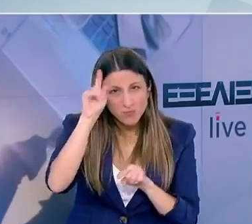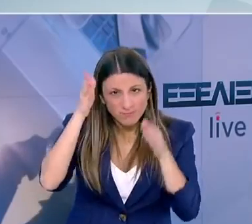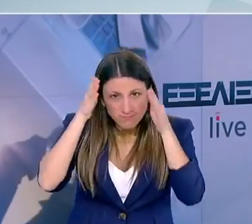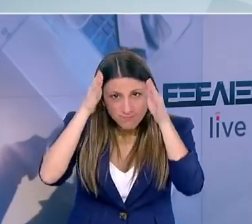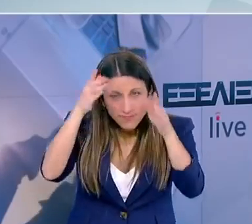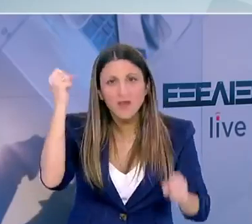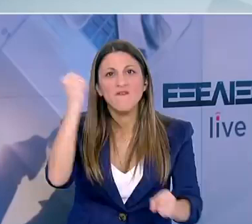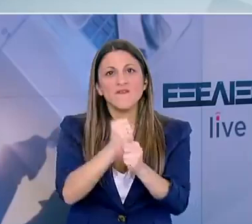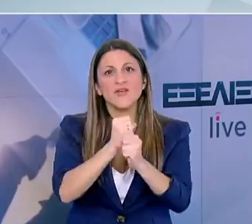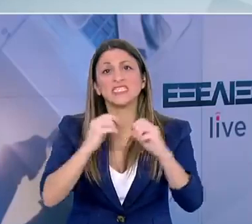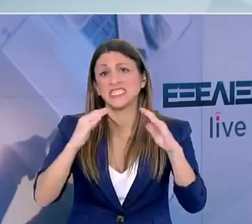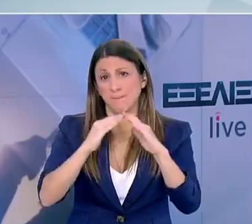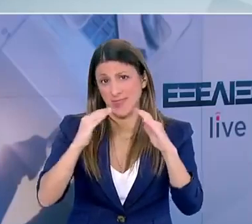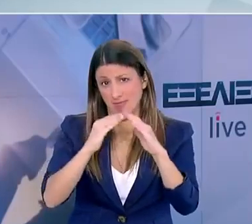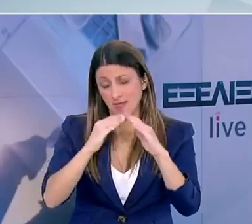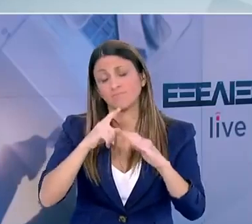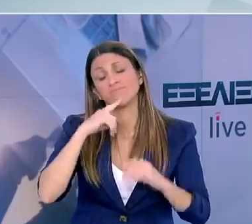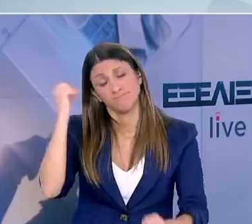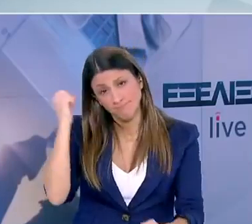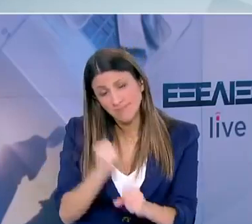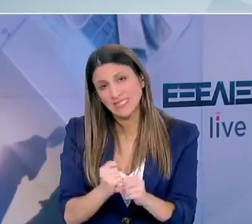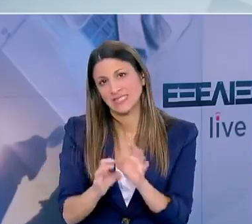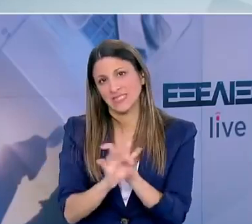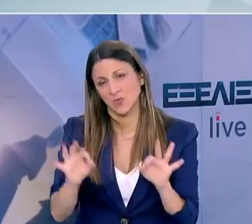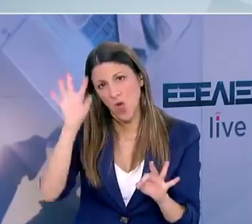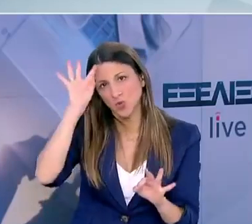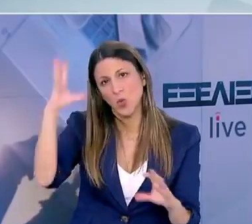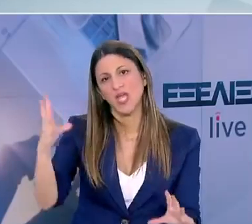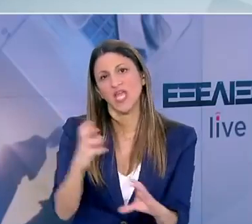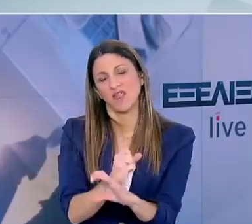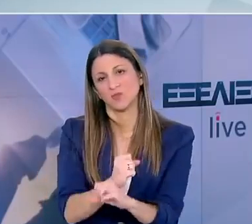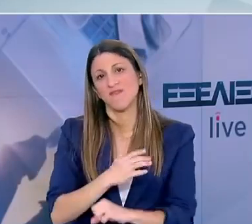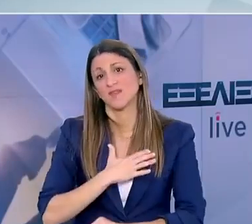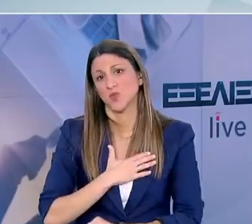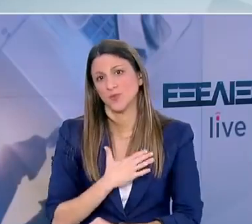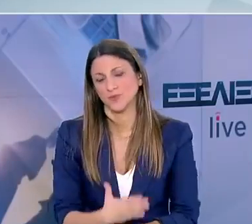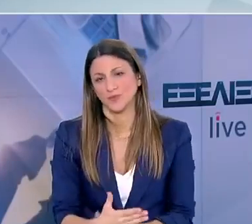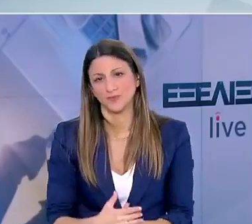στο σπίτι. Είναι ο μόνος τρόπος για να μπορέσουμε να βγούμε νικητές. Σας ευχαριστώ.